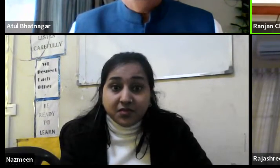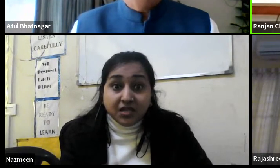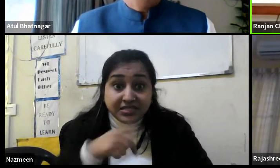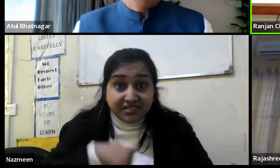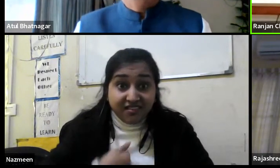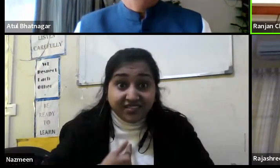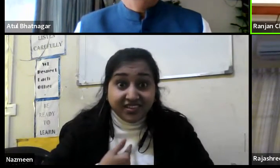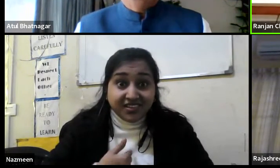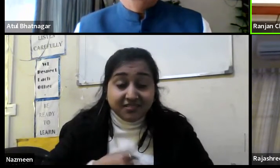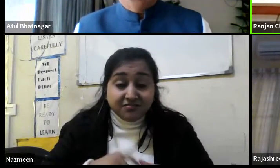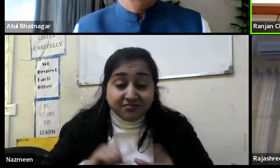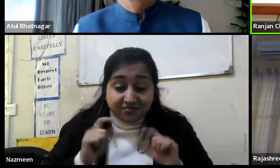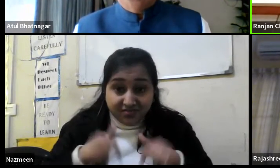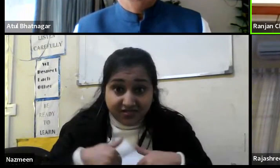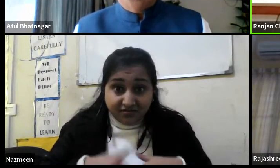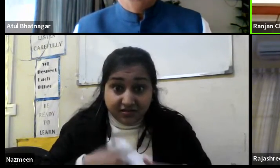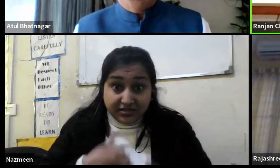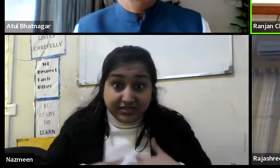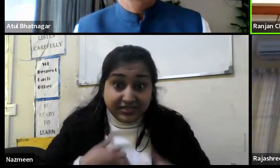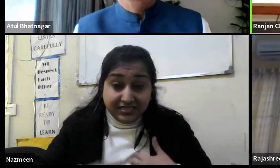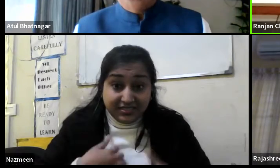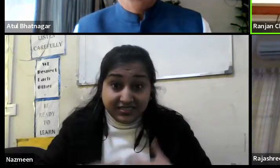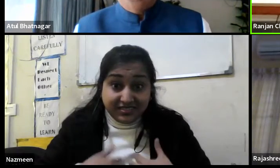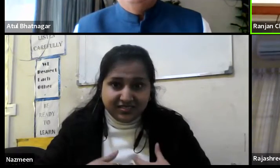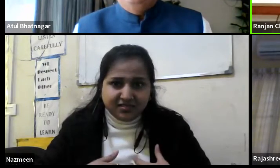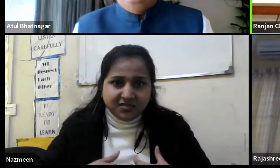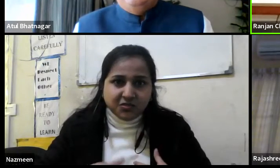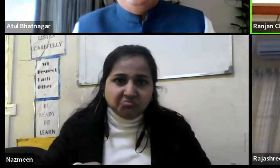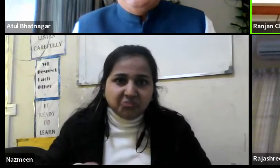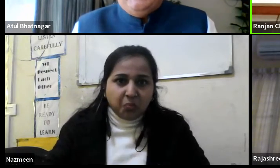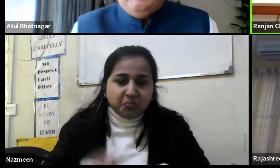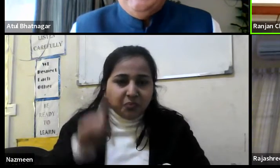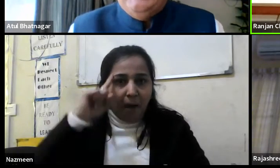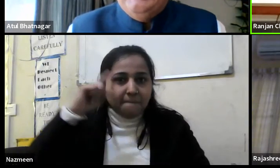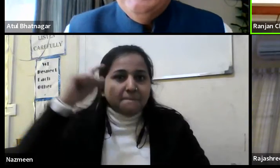अंदर, मैं थोड़ा सा उसको बोलूंगा, थोड़ा पागलपन भी चाहिए